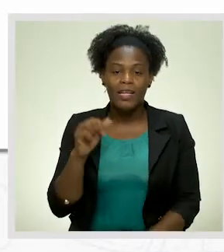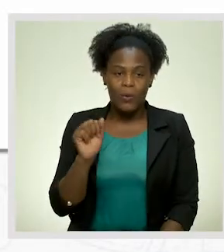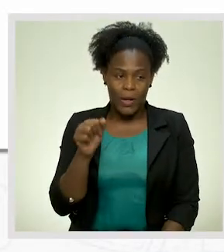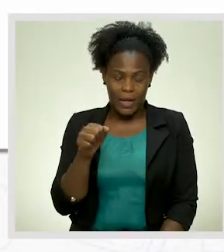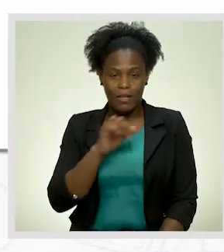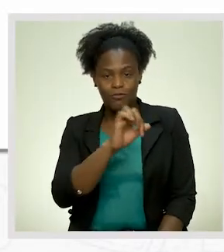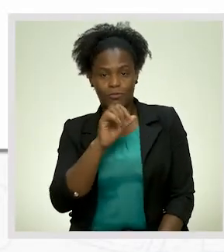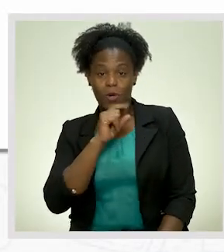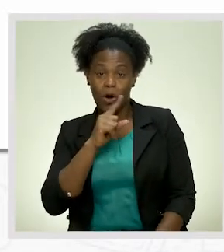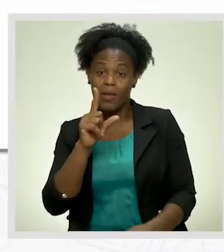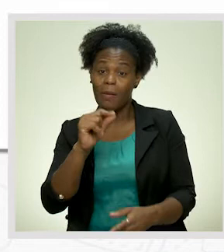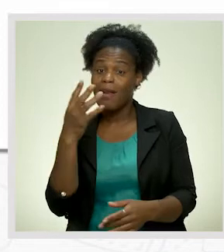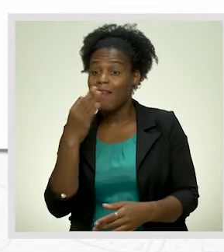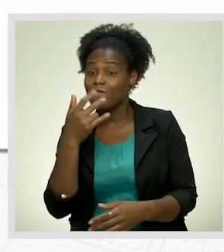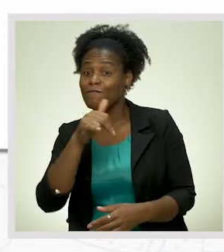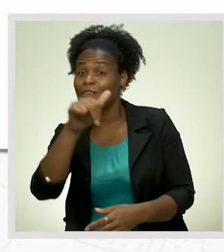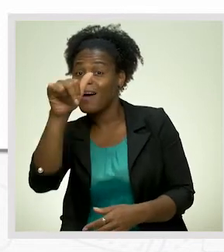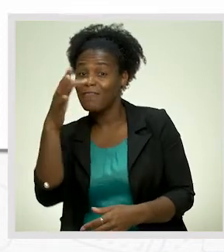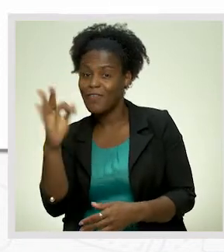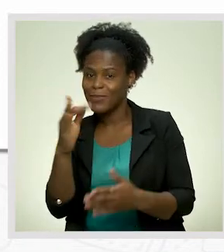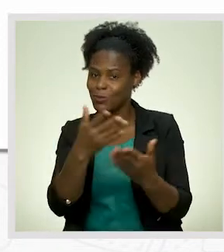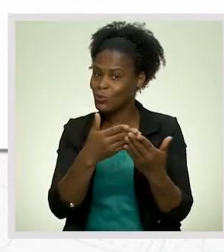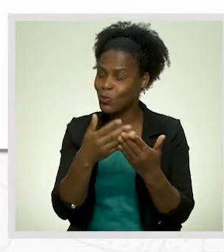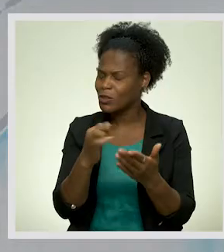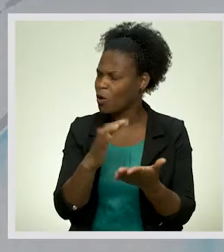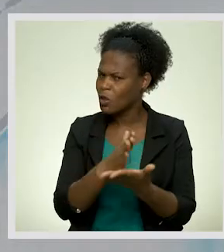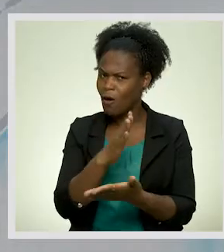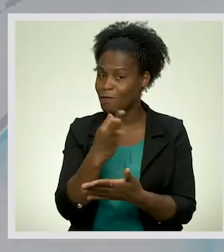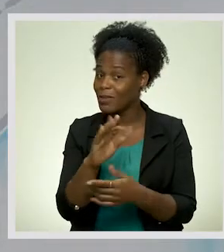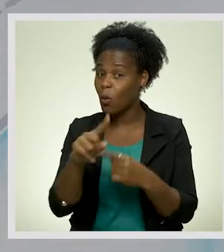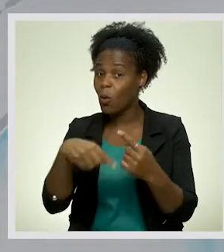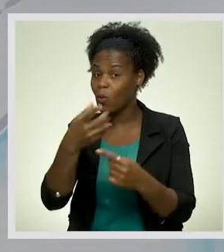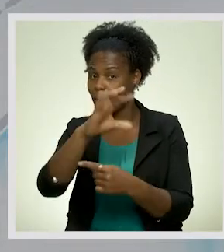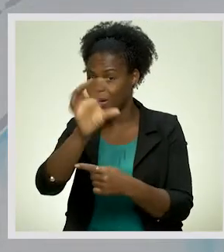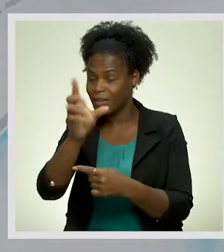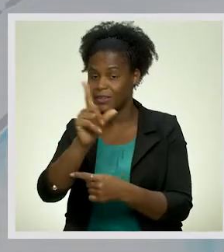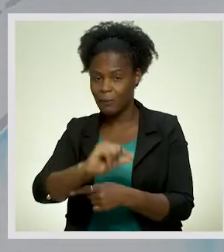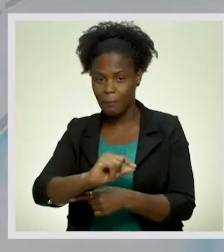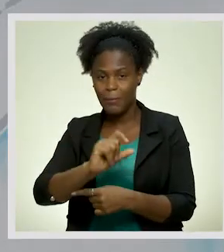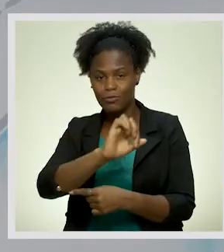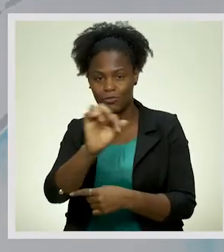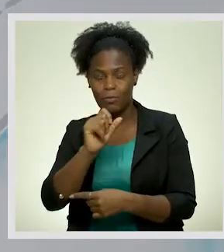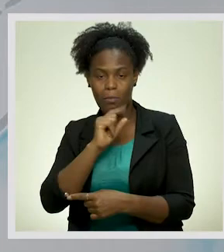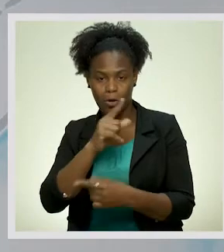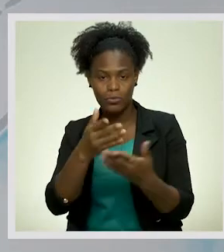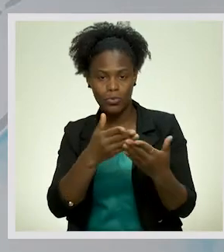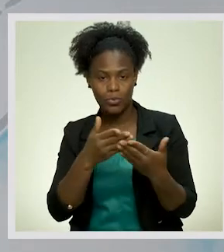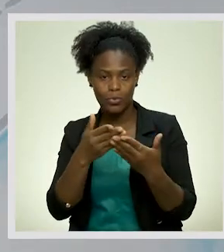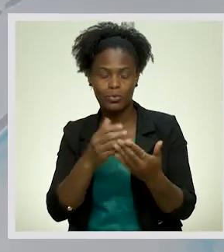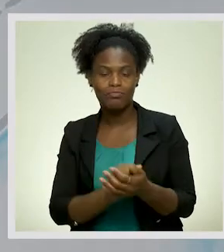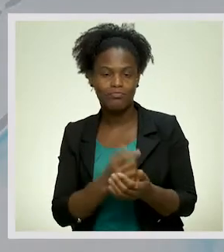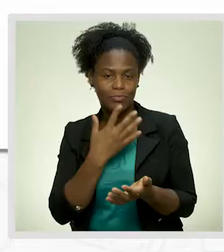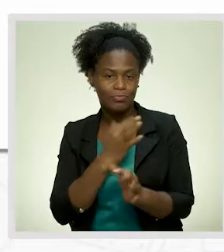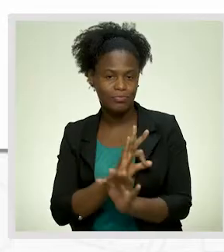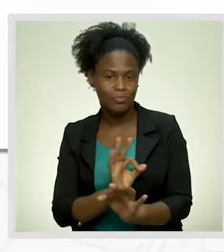Oui, vous pouvez étudier en France, pas seulement en France, il y a d'autres pays aussi que vous pouvez étudier.